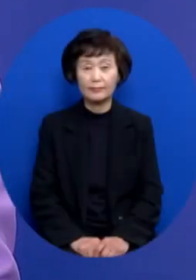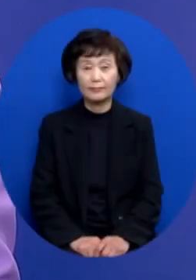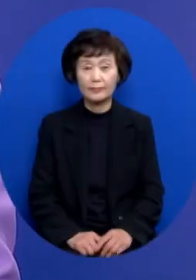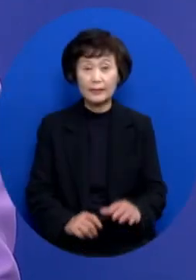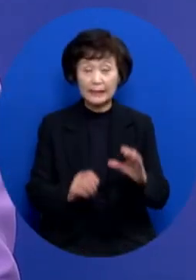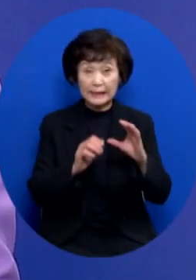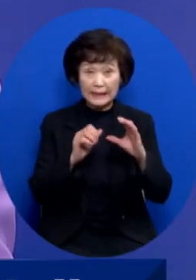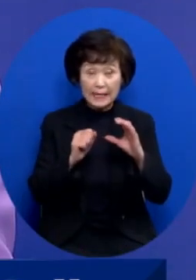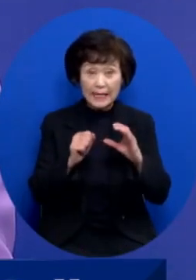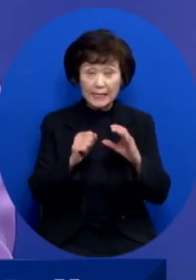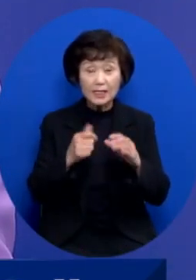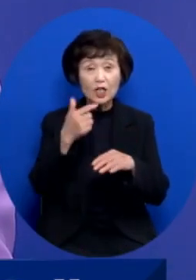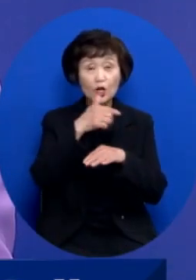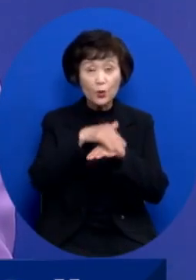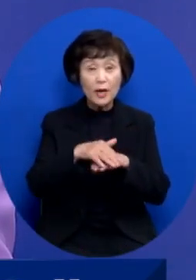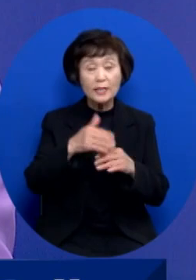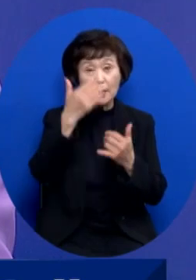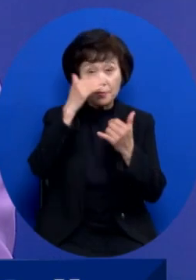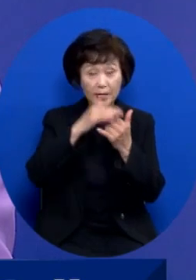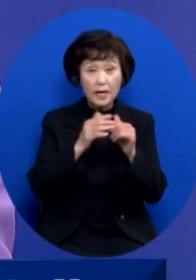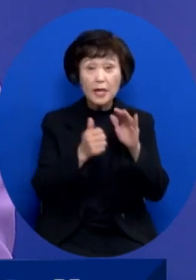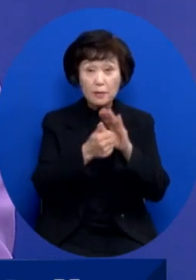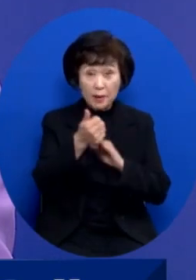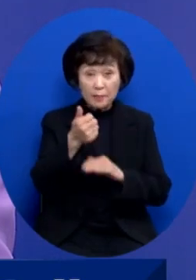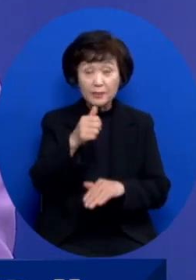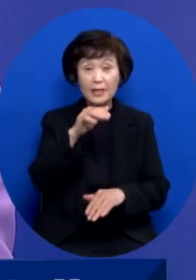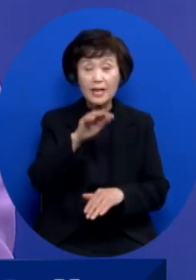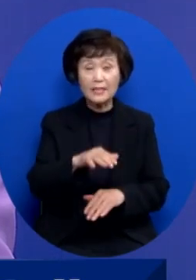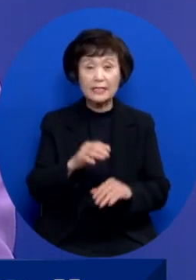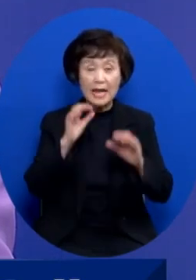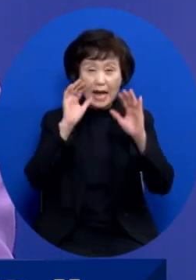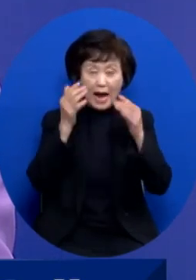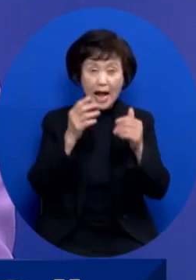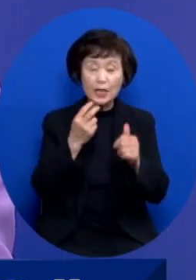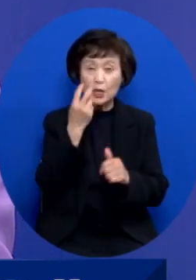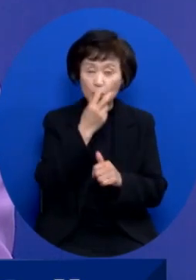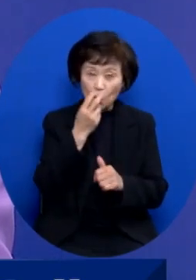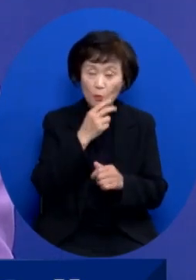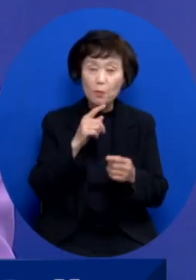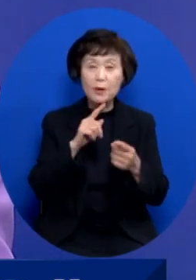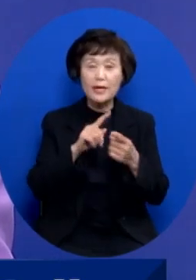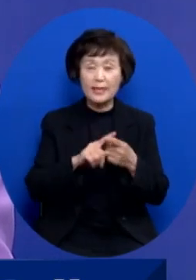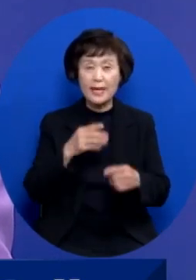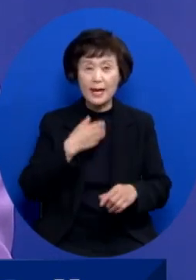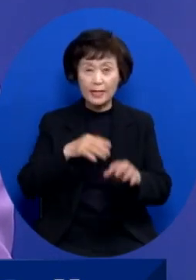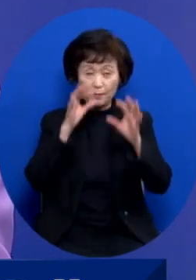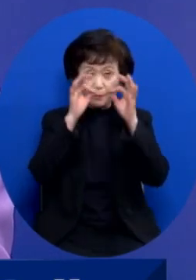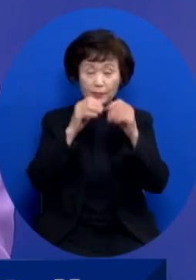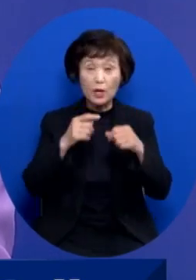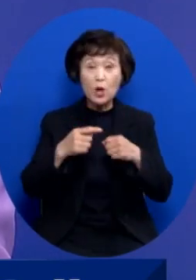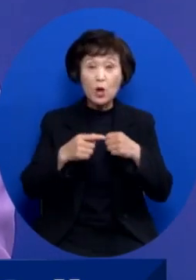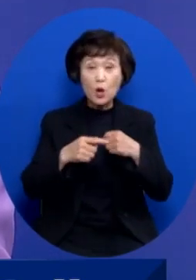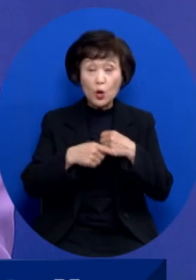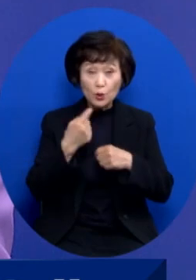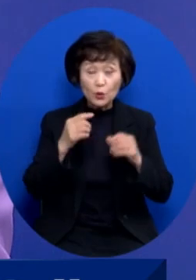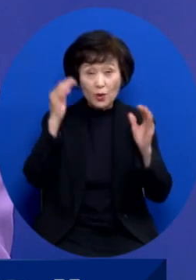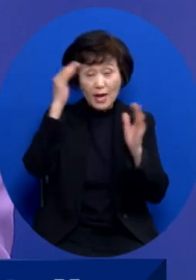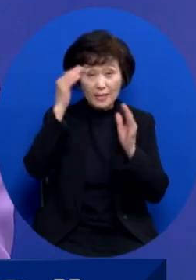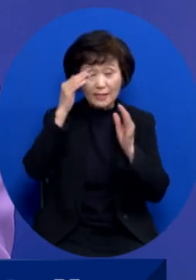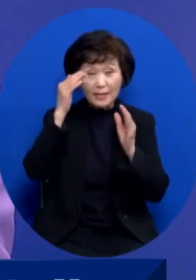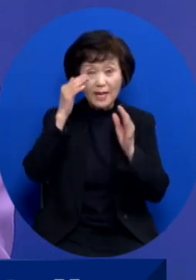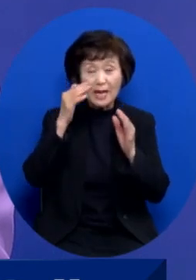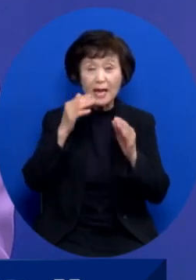CTS 연중기획 다음 세대가 희망입니다에서는 아동 돌봄의 현실에 대해 짚어보고 있습니다. 초등학생 자녀를 둔 학부모